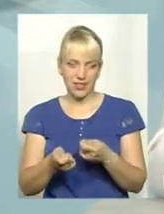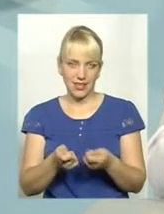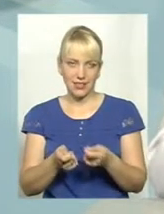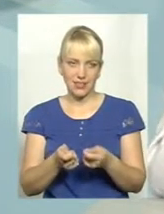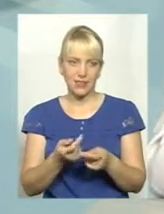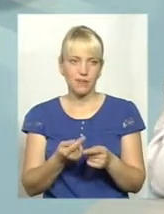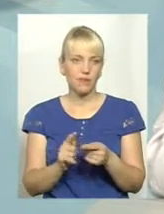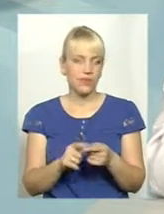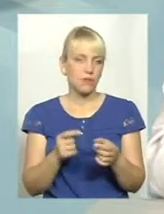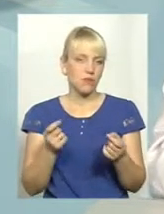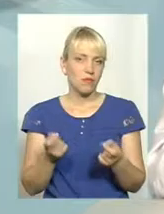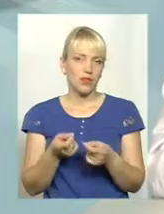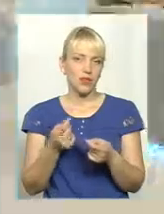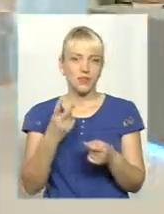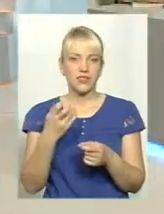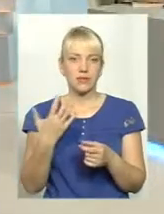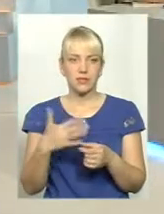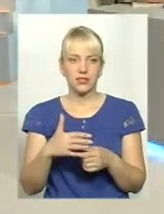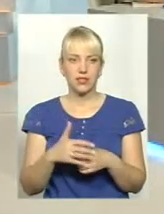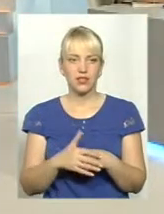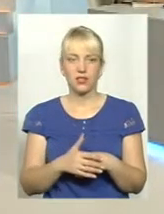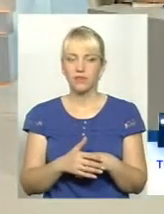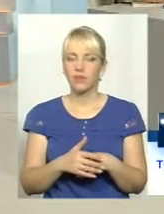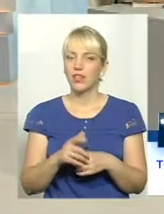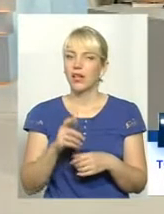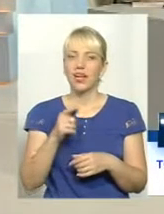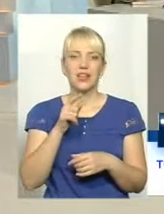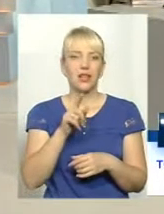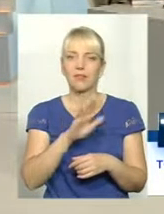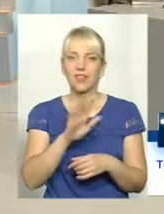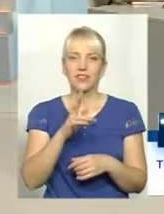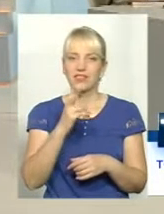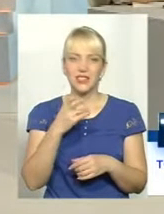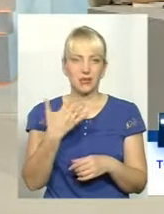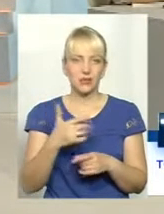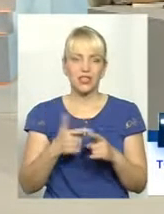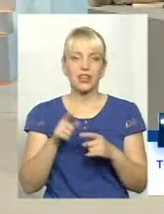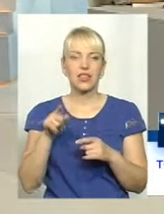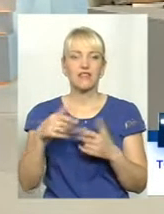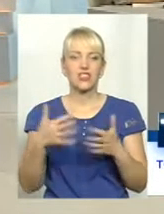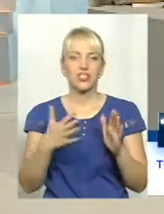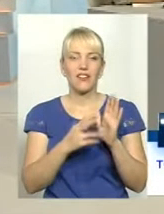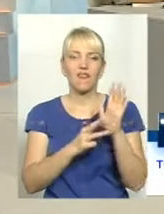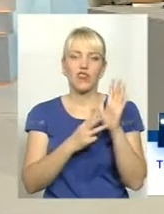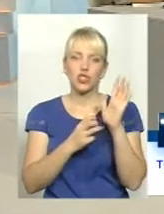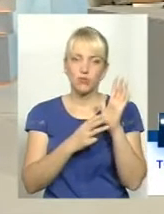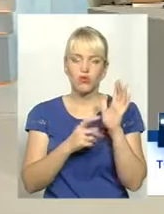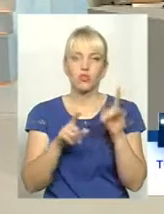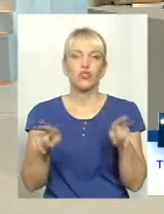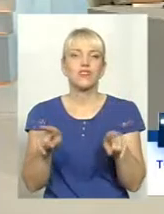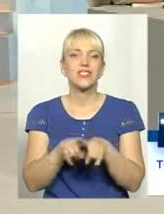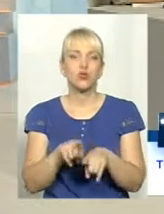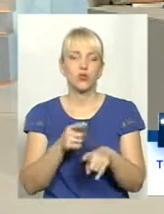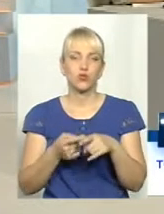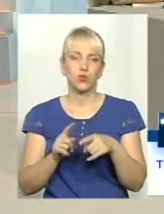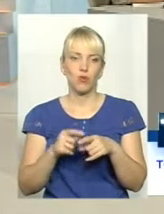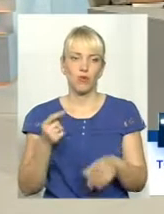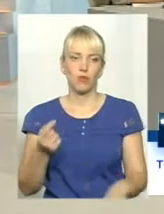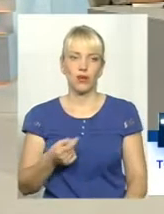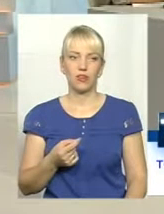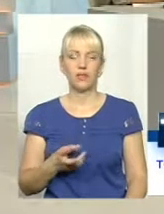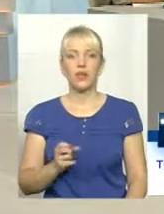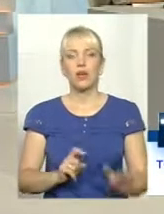краща ситуація з інтернетом, але не всі заходять на сайт обласної адміністрації, і ще менше з тих з людей, напевно, буде голосувати. Тому і маємо,